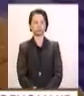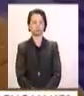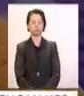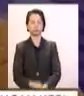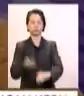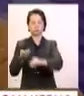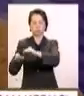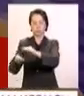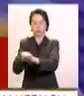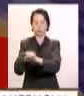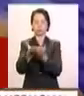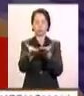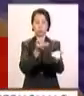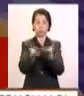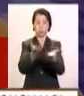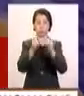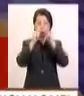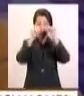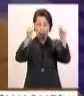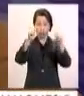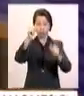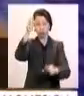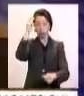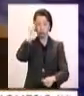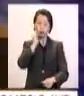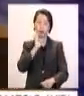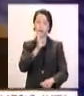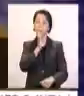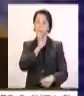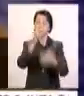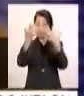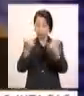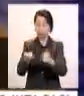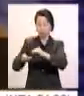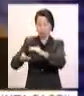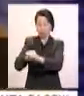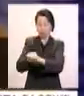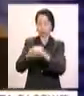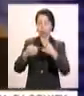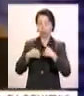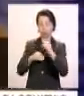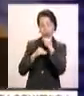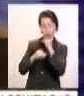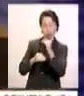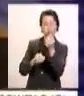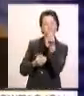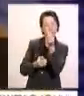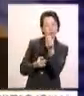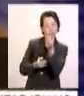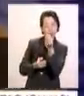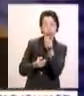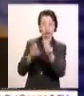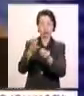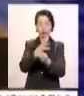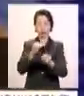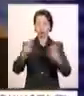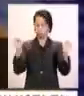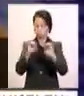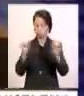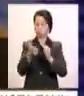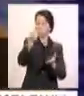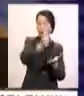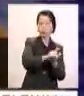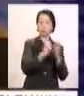Mengulas rasuah dalam perkhidmatan awam, Tun Dr. Mahathir berkata ketika ini rasuah berada pada tahap sangat rendah, malah tiada